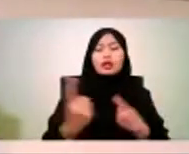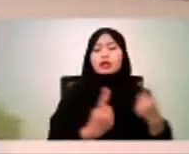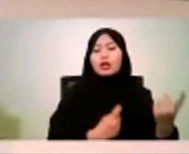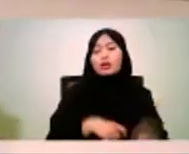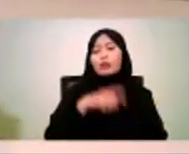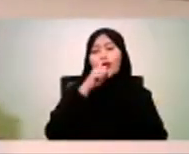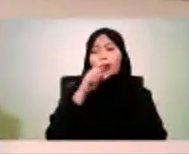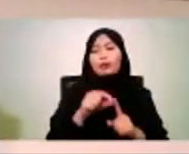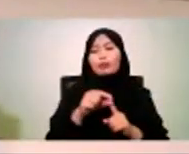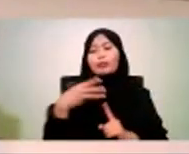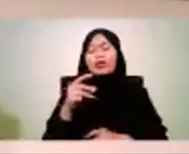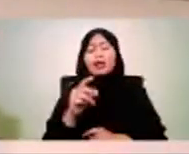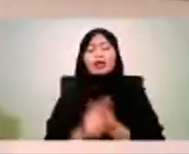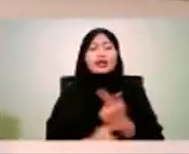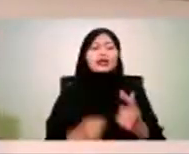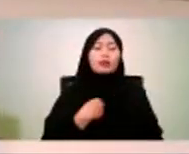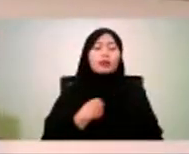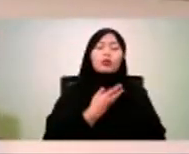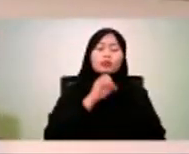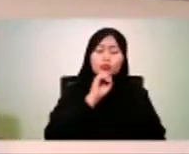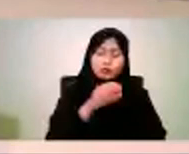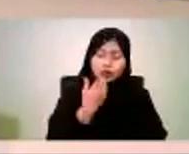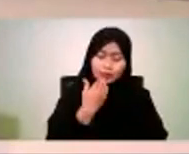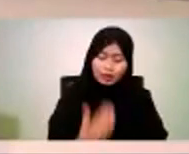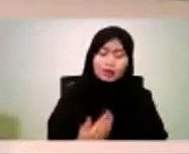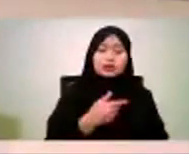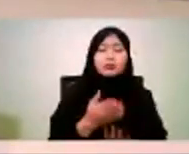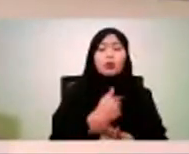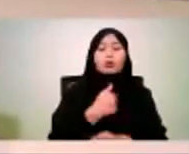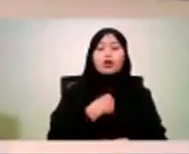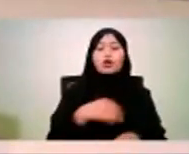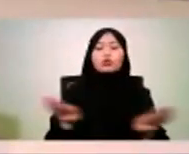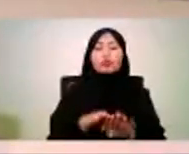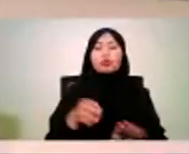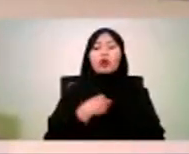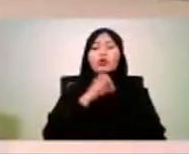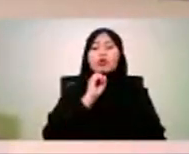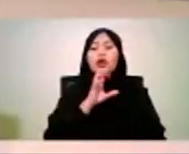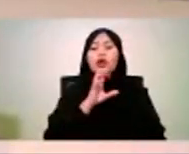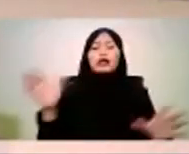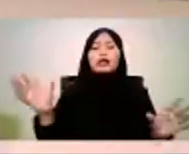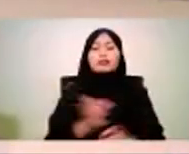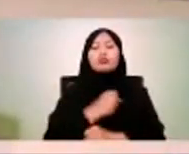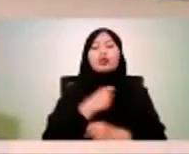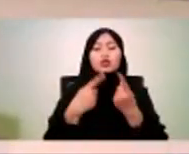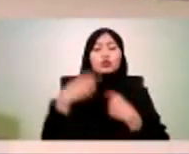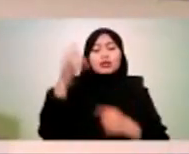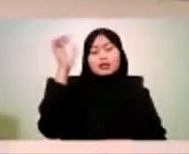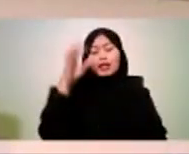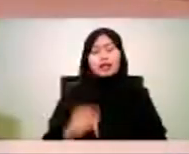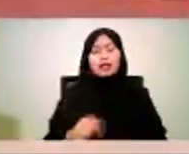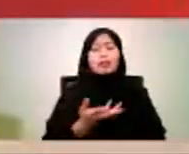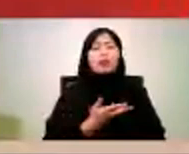Pak Perry warjiyo selesai Sayang Terima kasih sebelum saya tutup Saya ingin menyampaikan sedikit kesimpulan diskusi kita siang kali ini yaitu